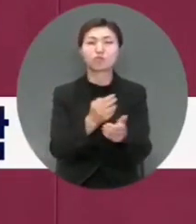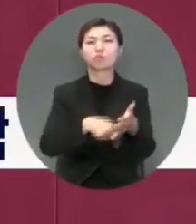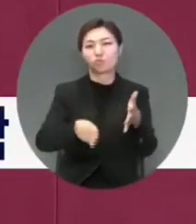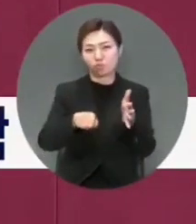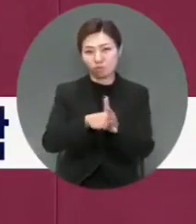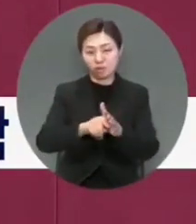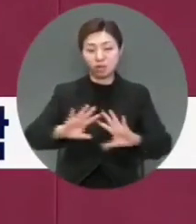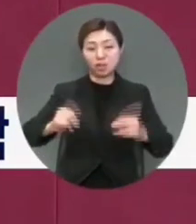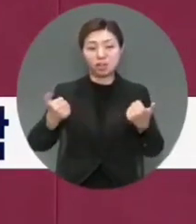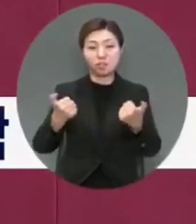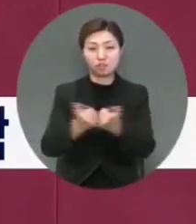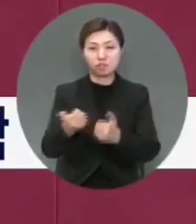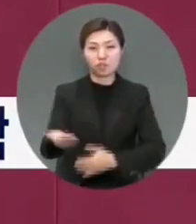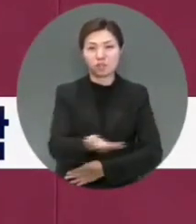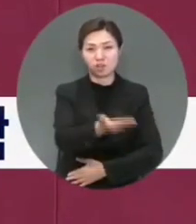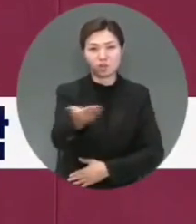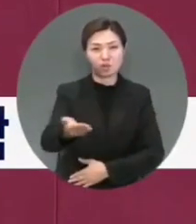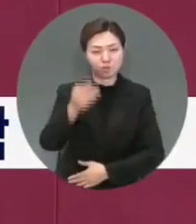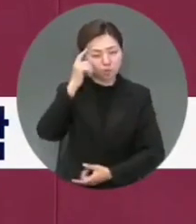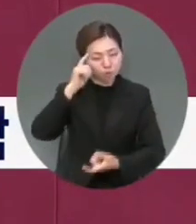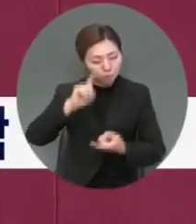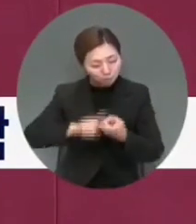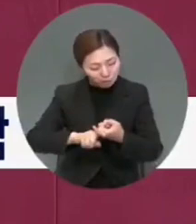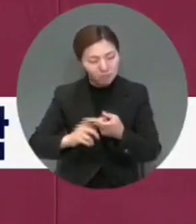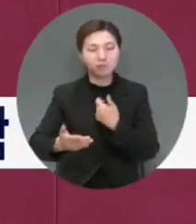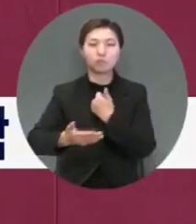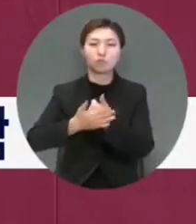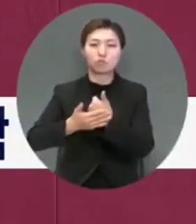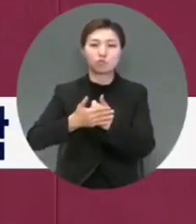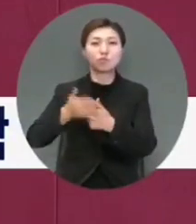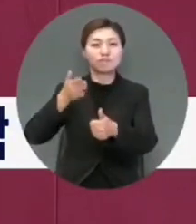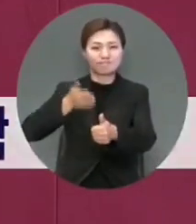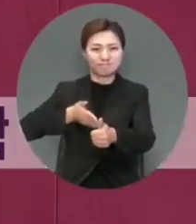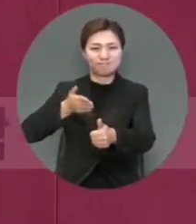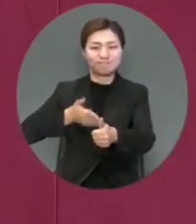적극적인 관심과 협조를 다시 한번 부탁드립니다.